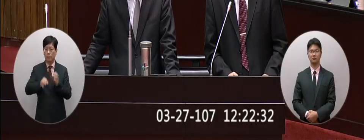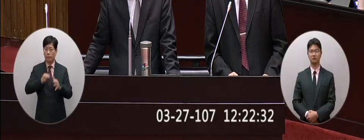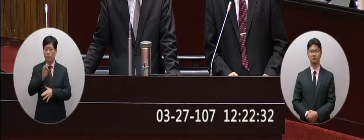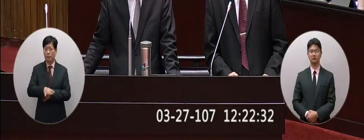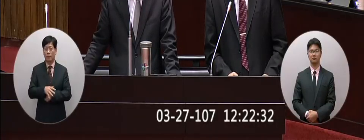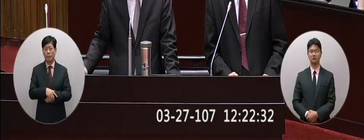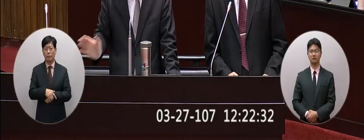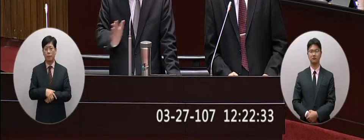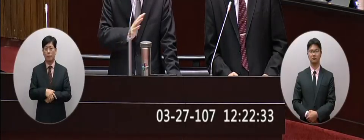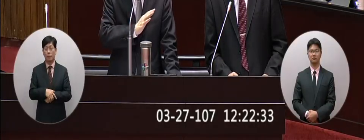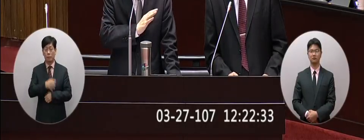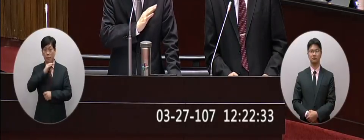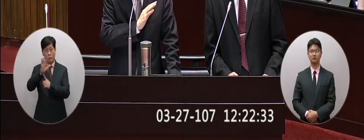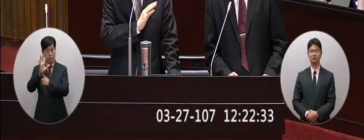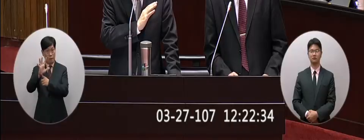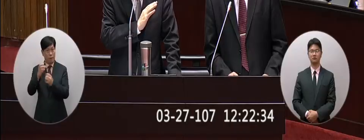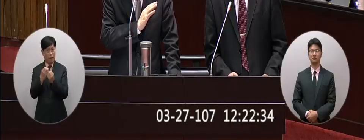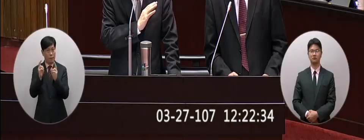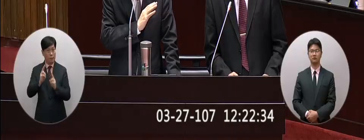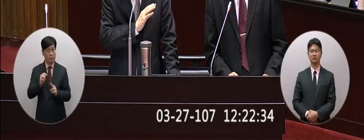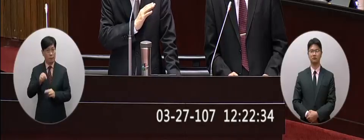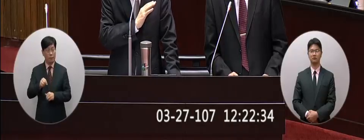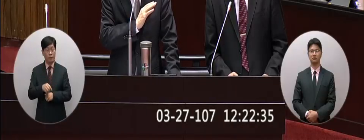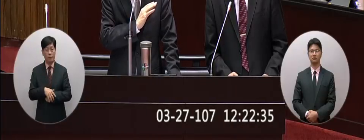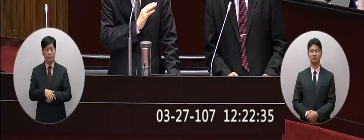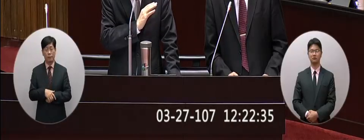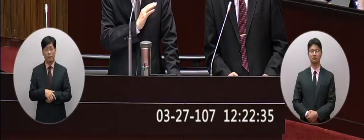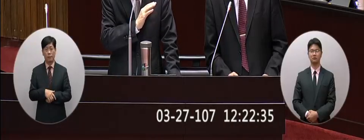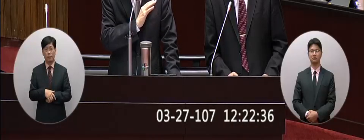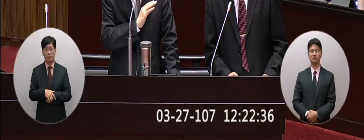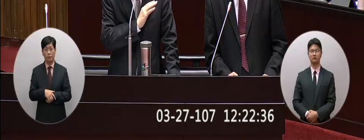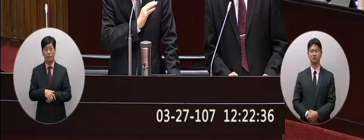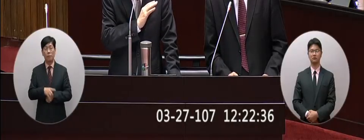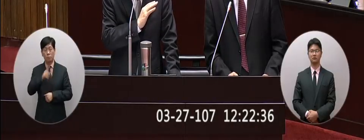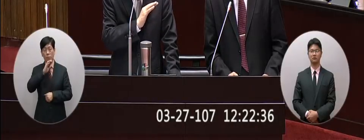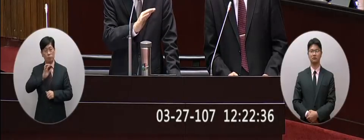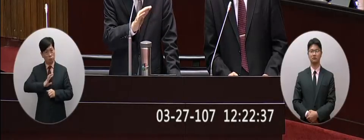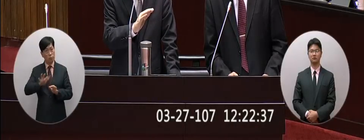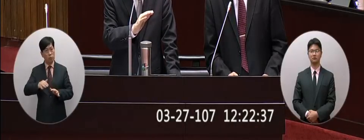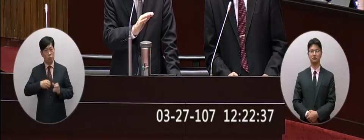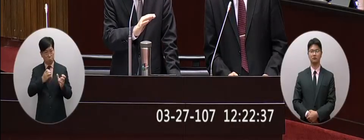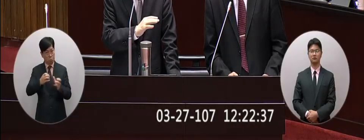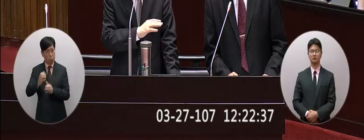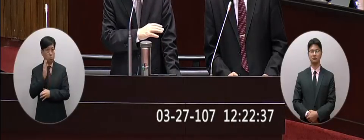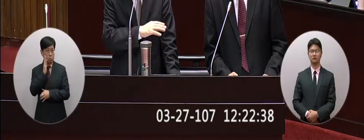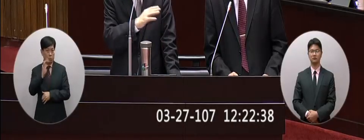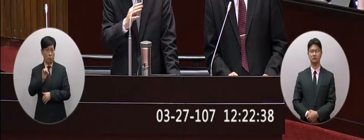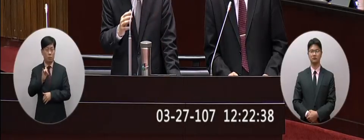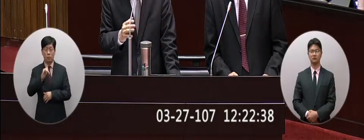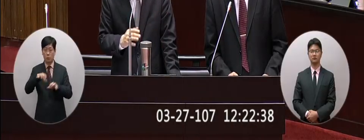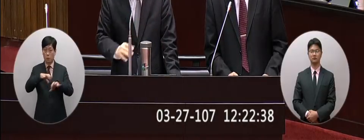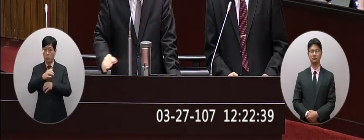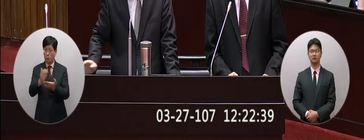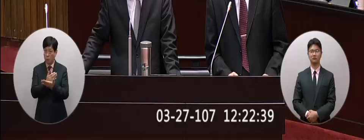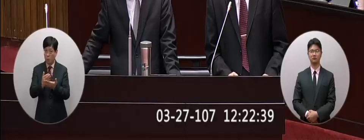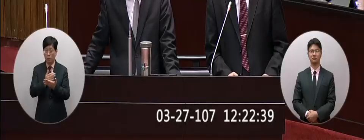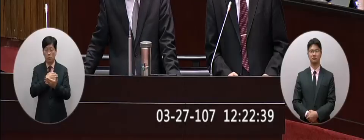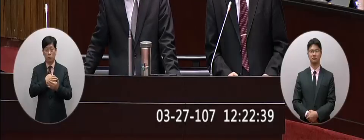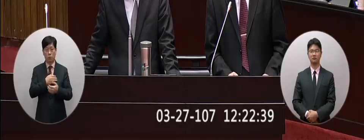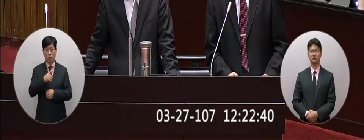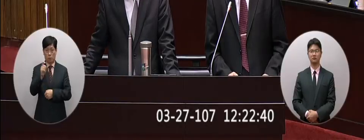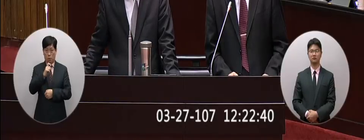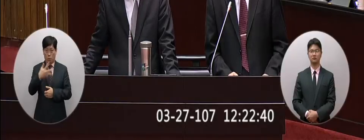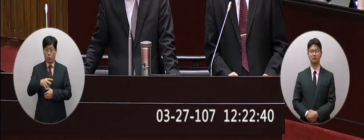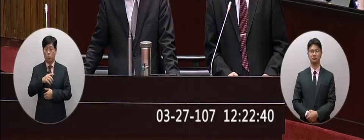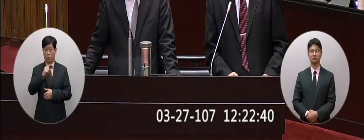资。那风力发电目前 的这个速进展也很顺利啊，这个环评